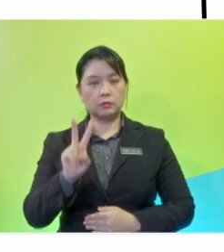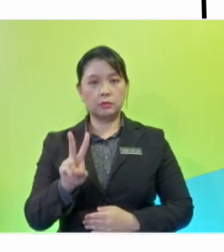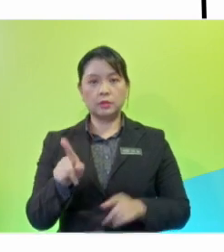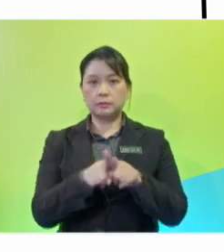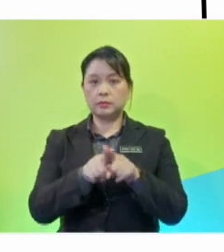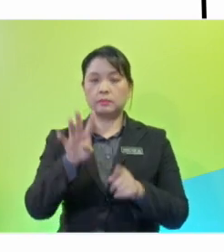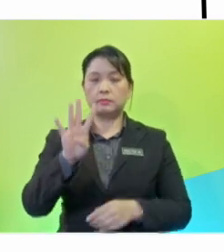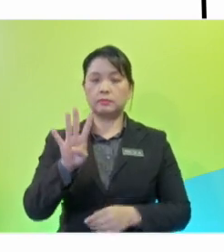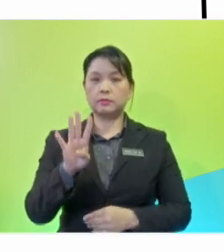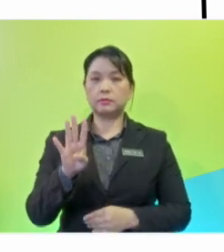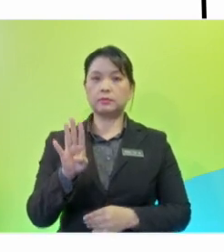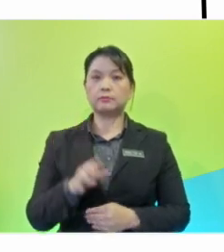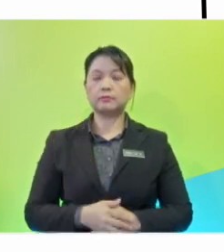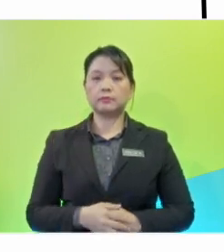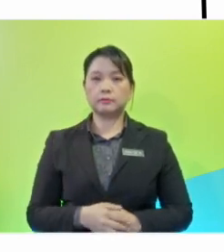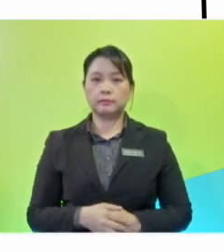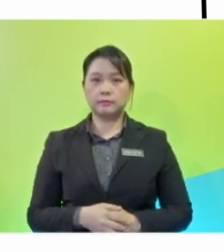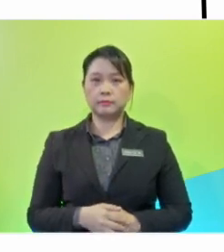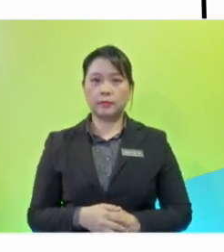per ekor